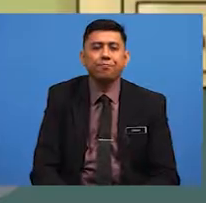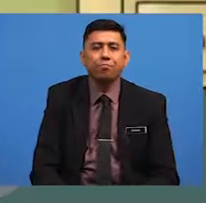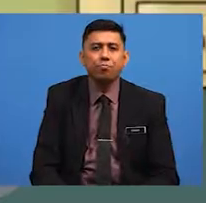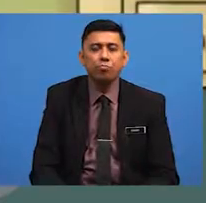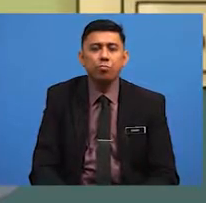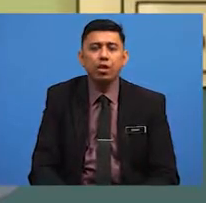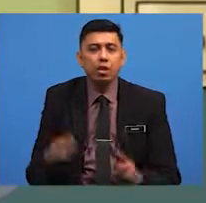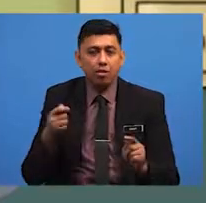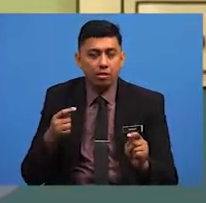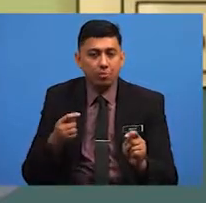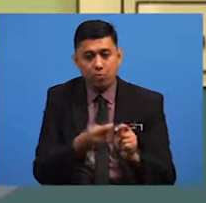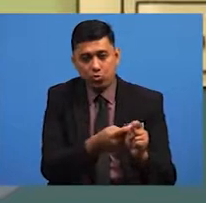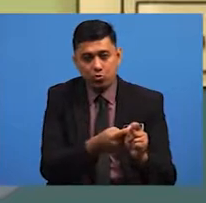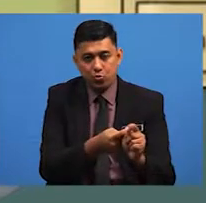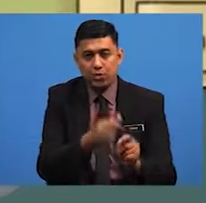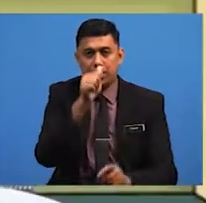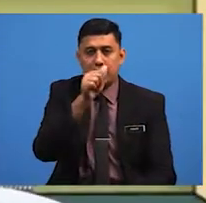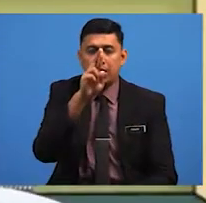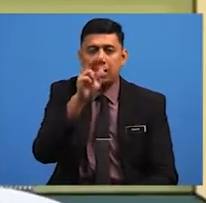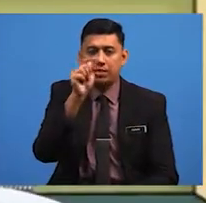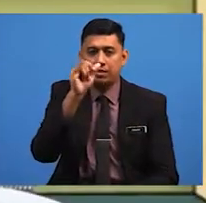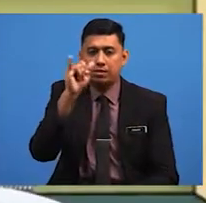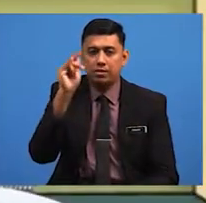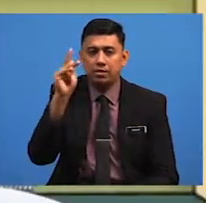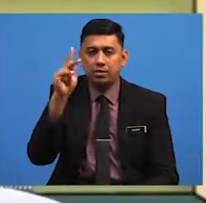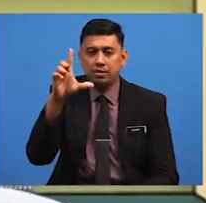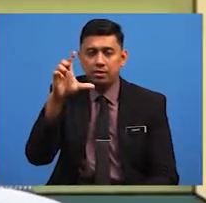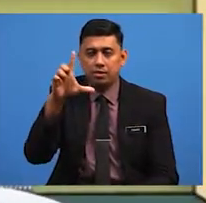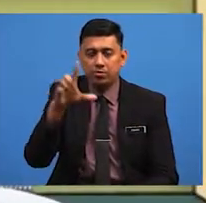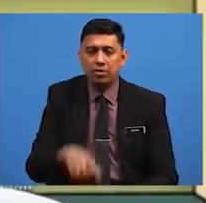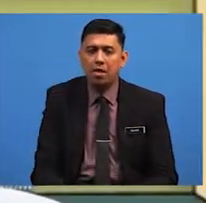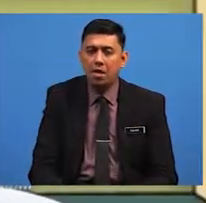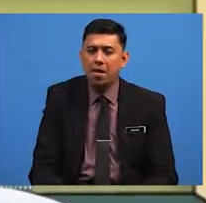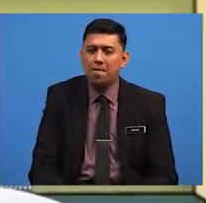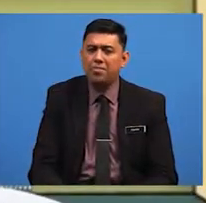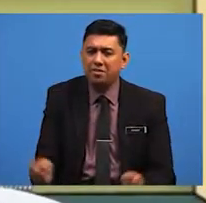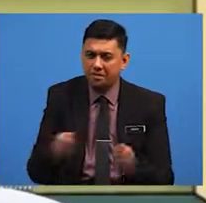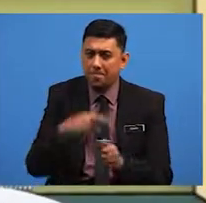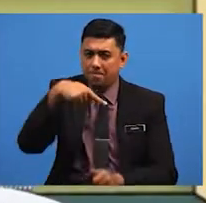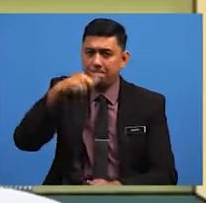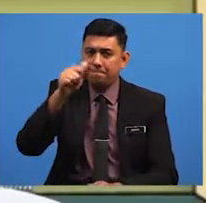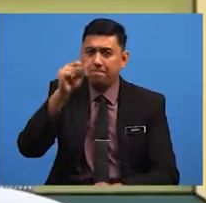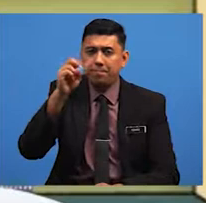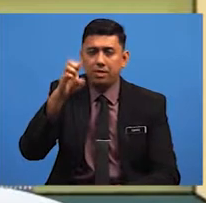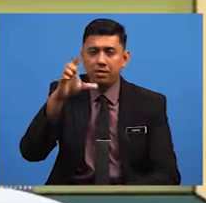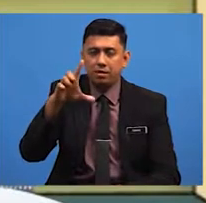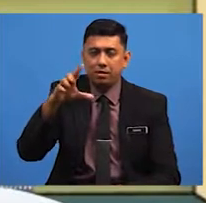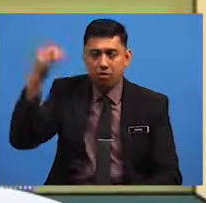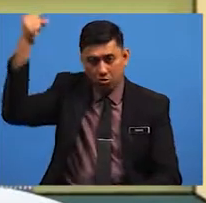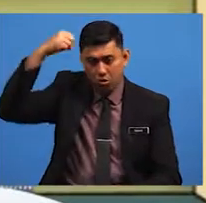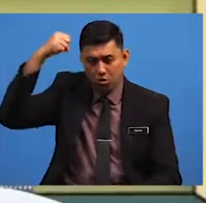menurut artikel yang muda-muda dengan bantuan penel surya di seluruh dunia